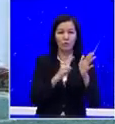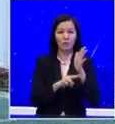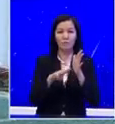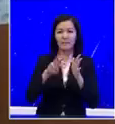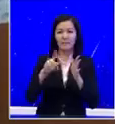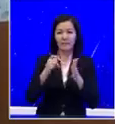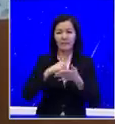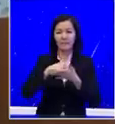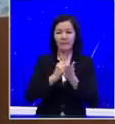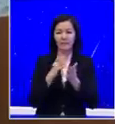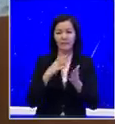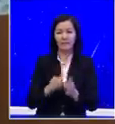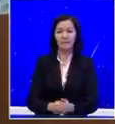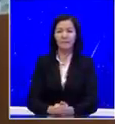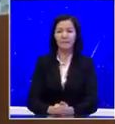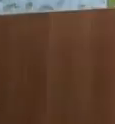деп бекітілді.